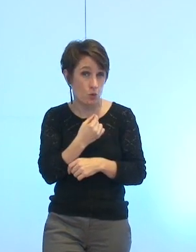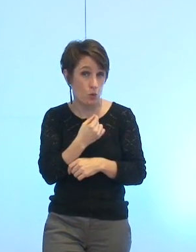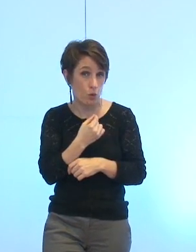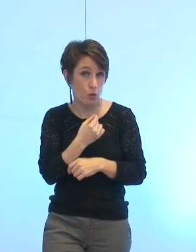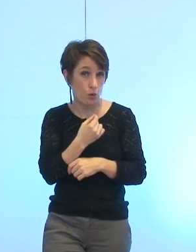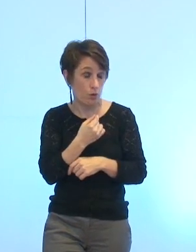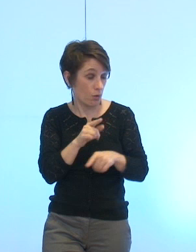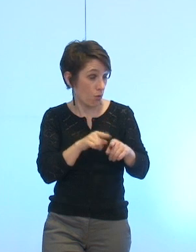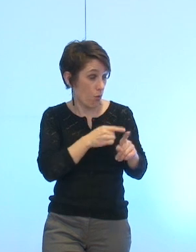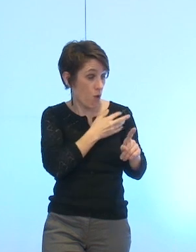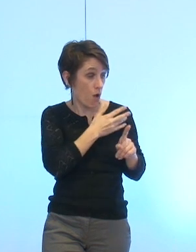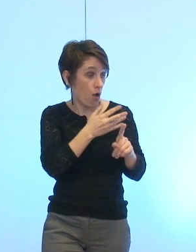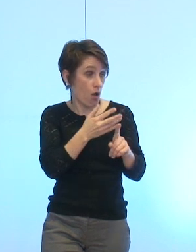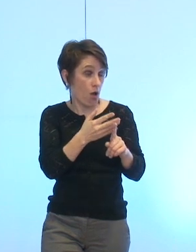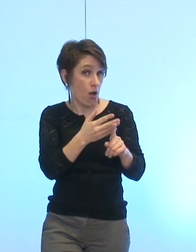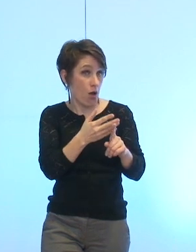êtes